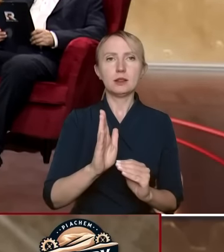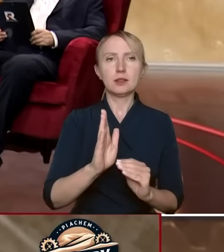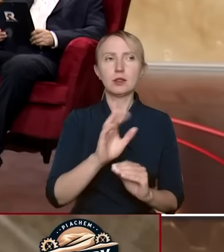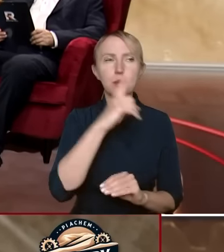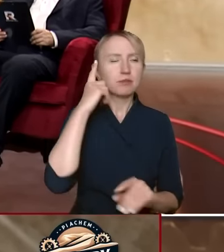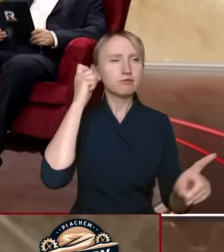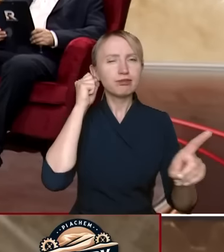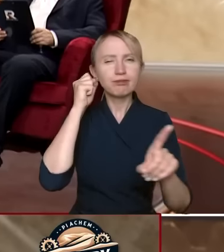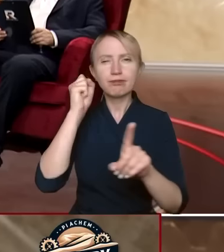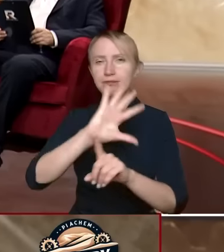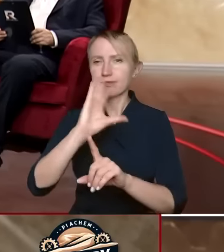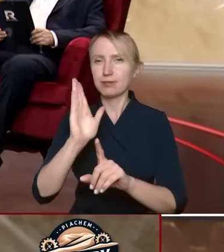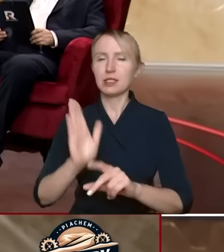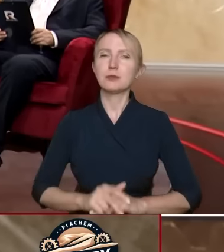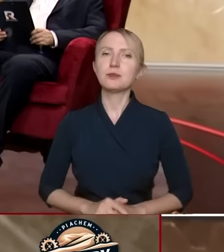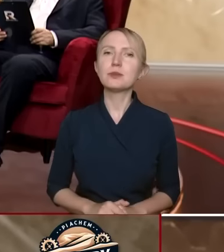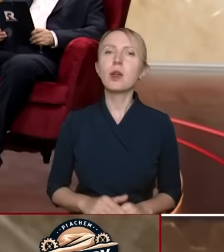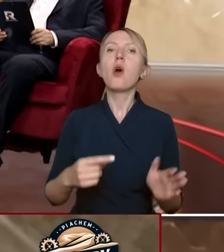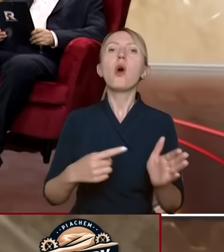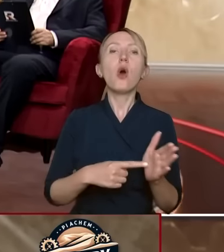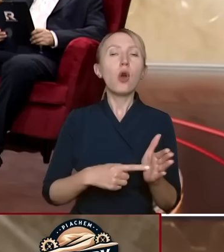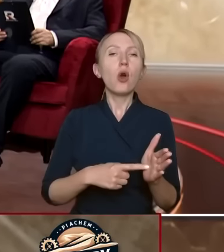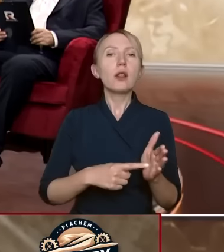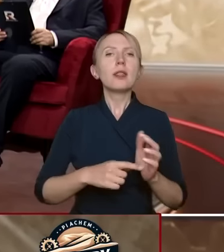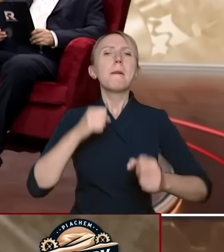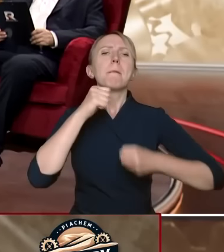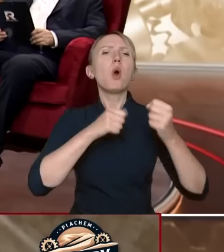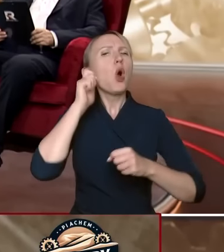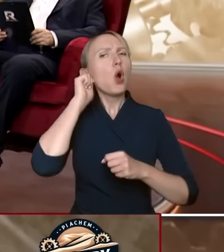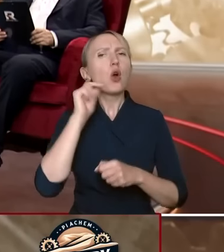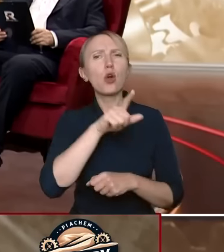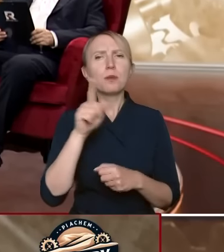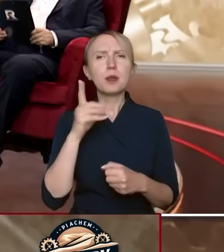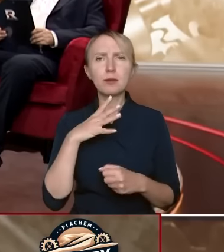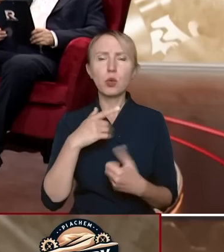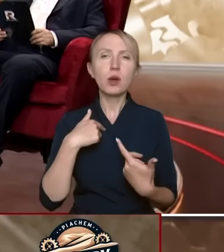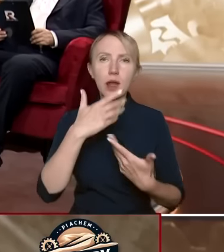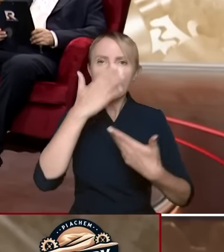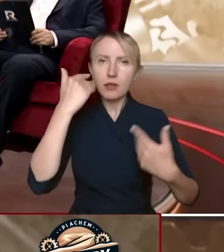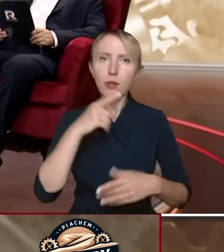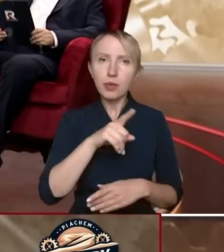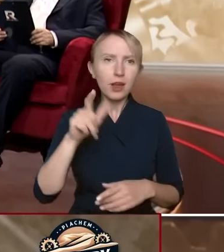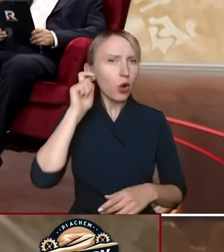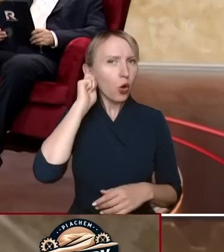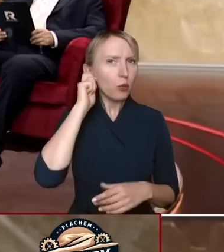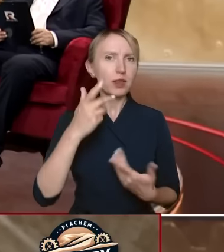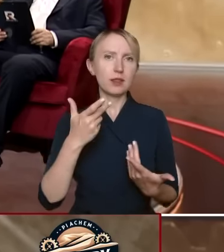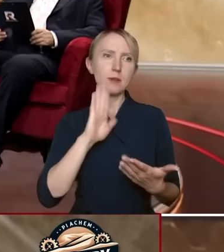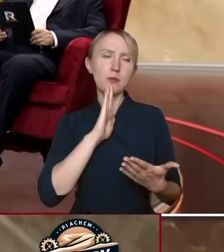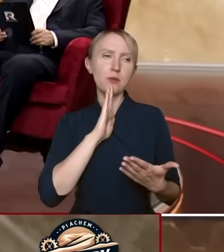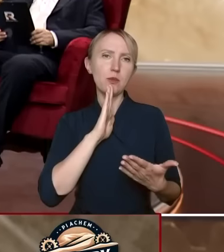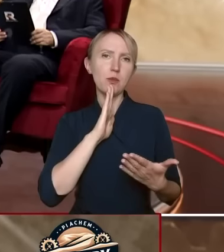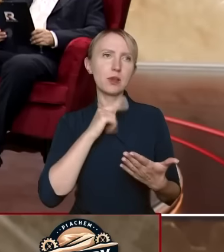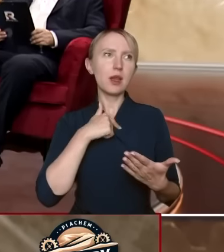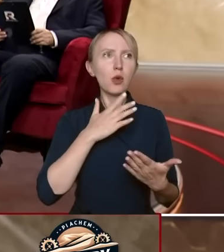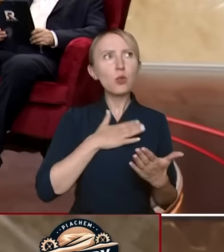zapamiętane. No właśnie, to może o tych bokserkach, bo nie wiem jak ty, ja kobiety bardziej takie tradycyjne wolę,